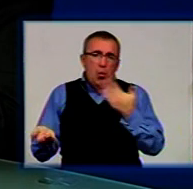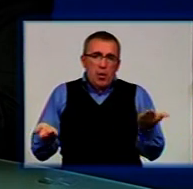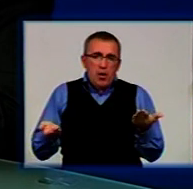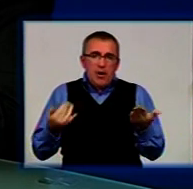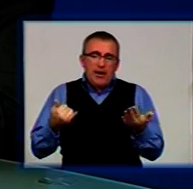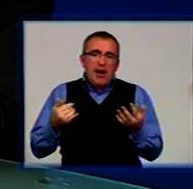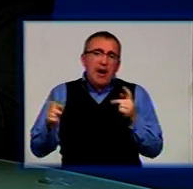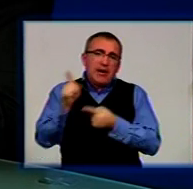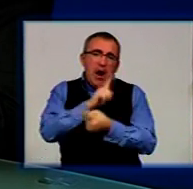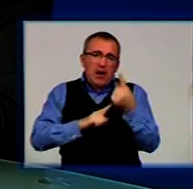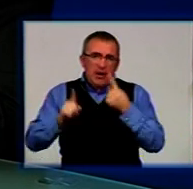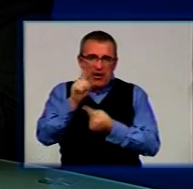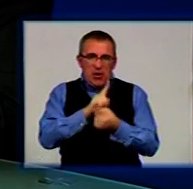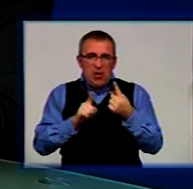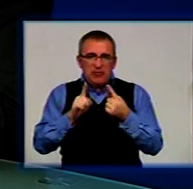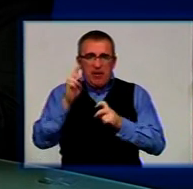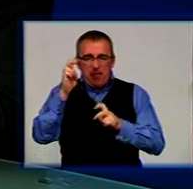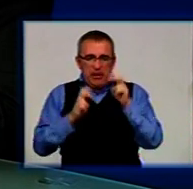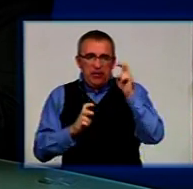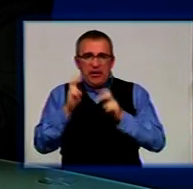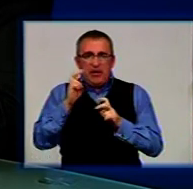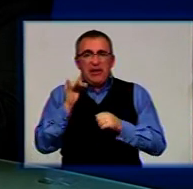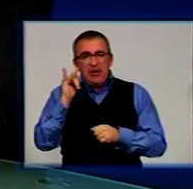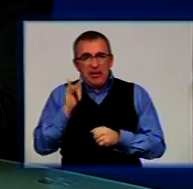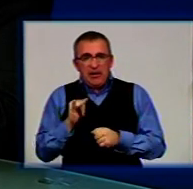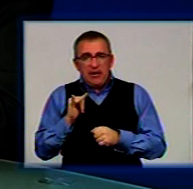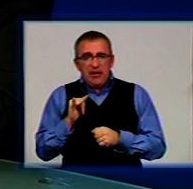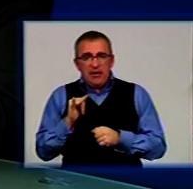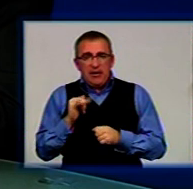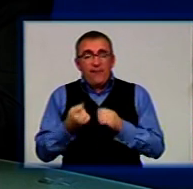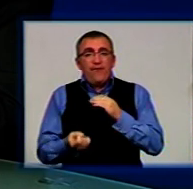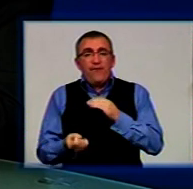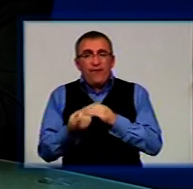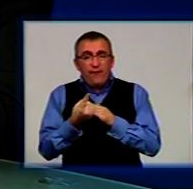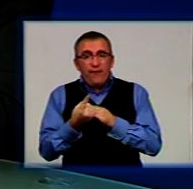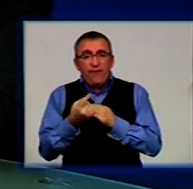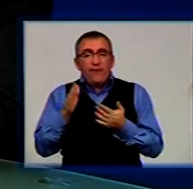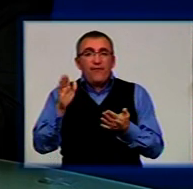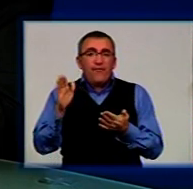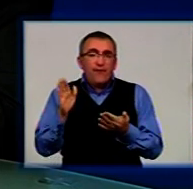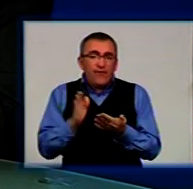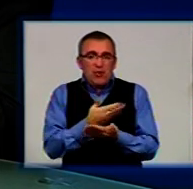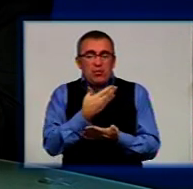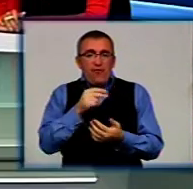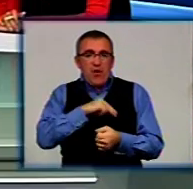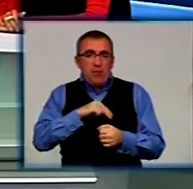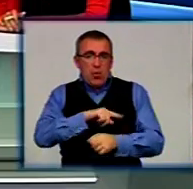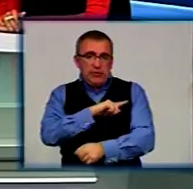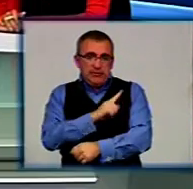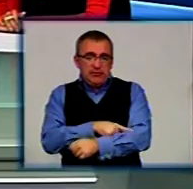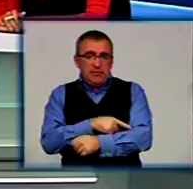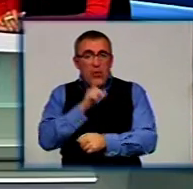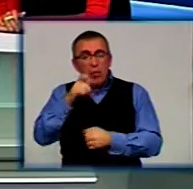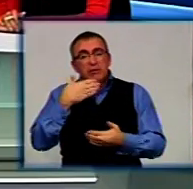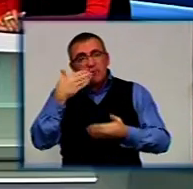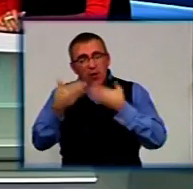відбулася реорганізація підприємств. І якраз виникла відсутність потреби в робочій силі. Дані люди